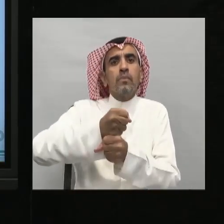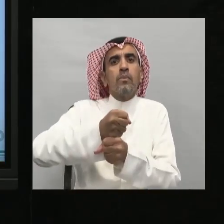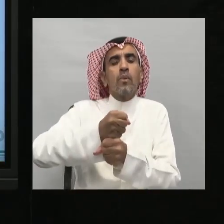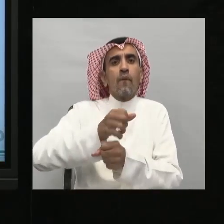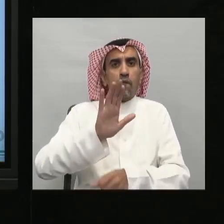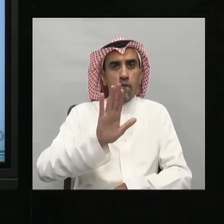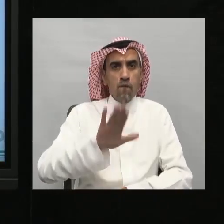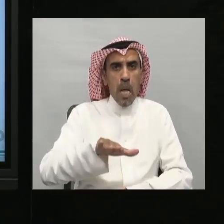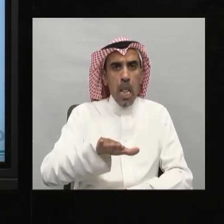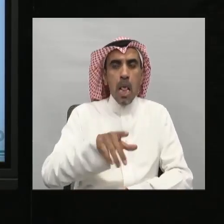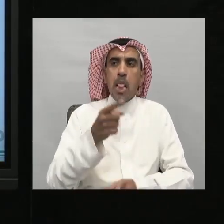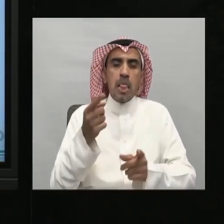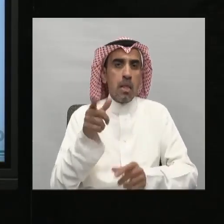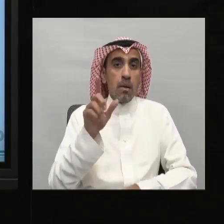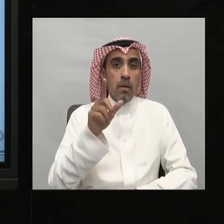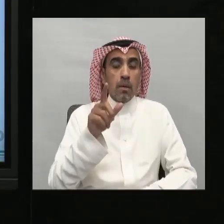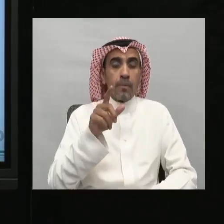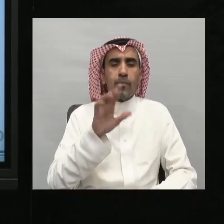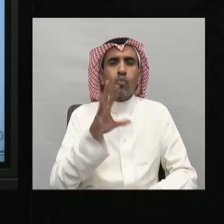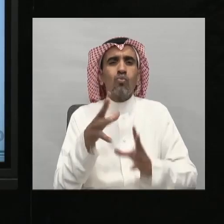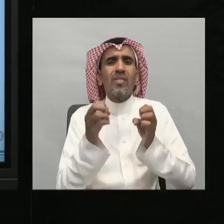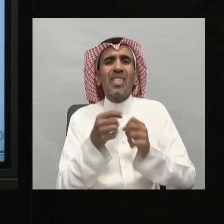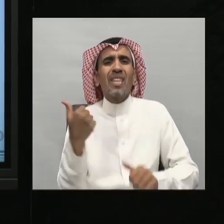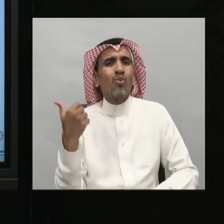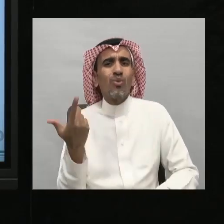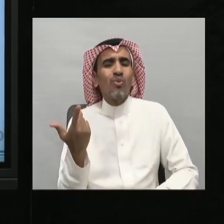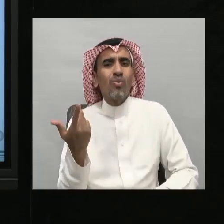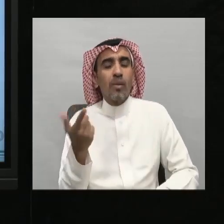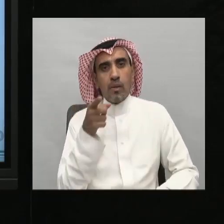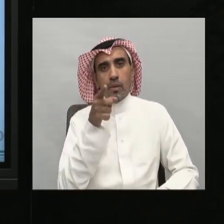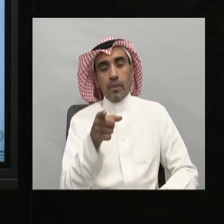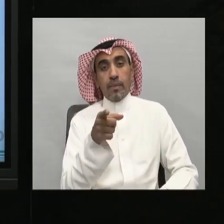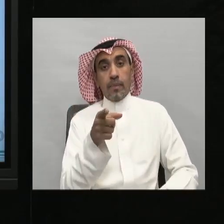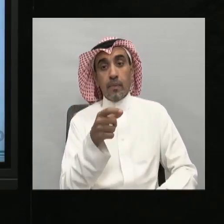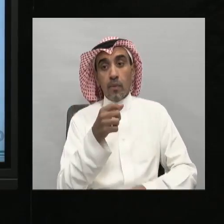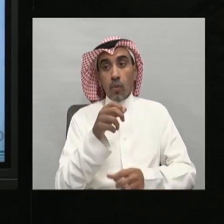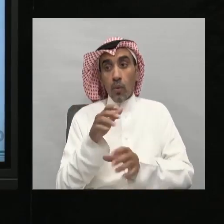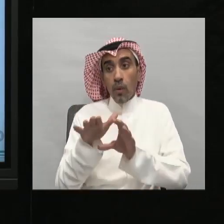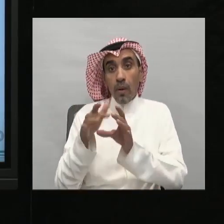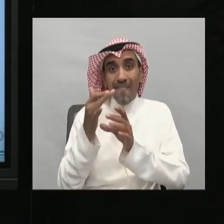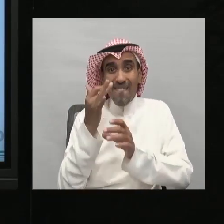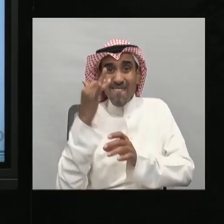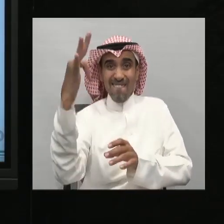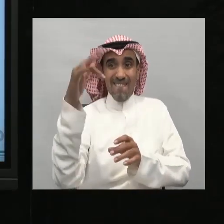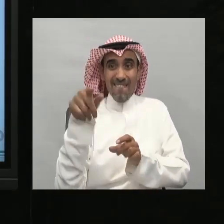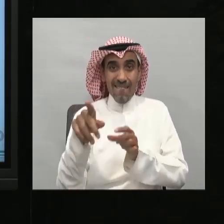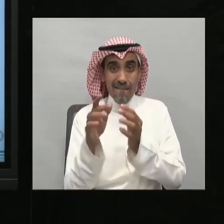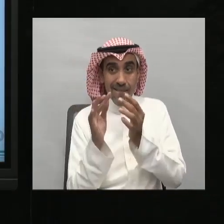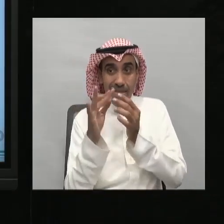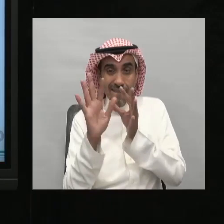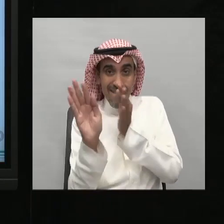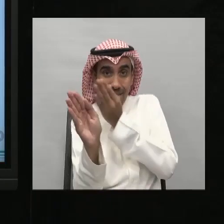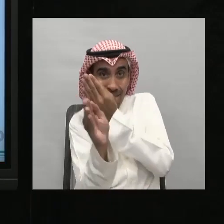في الطبيعة. ماذا يعني ذلك؟ يعني ذلك أن عملية هروب الفريسة والاختباء أو